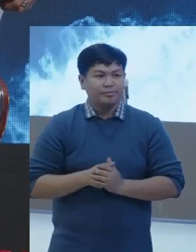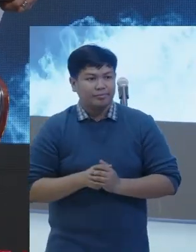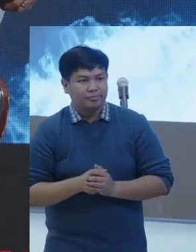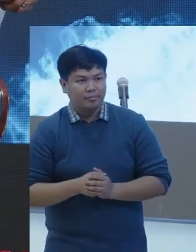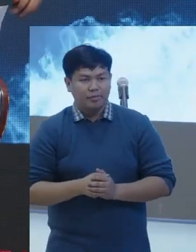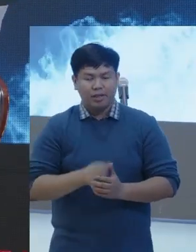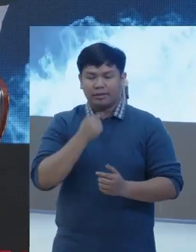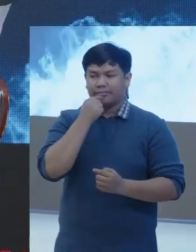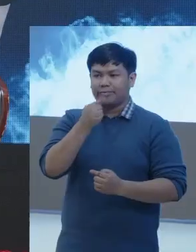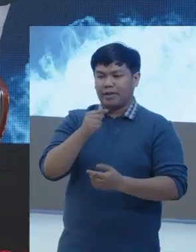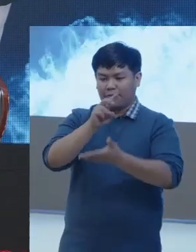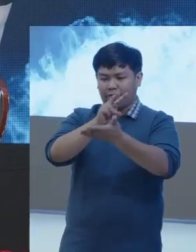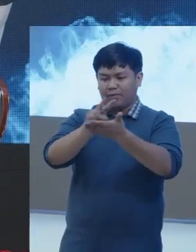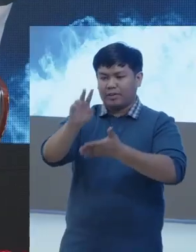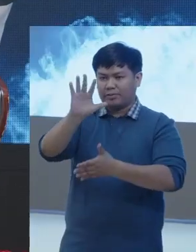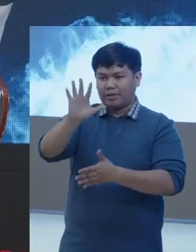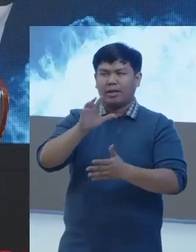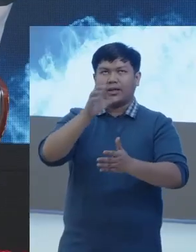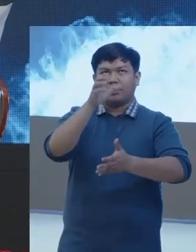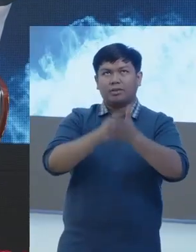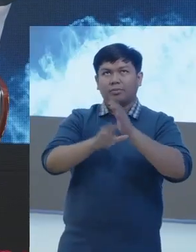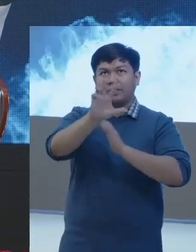Sabi sa verse 5,